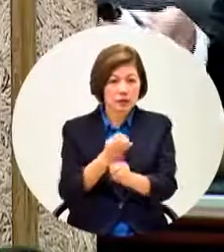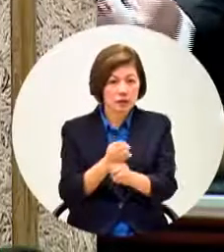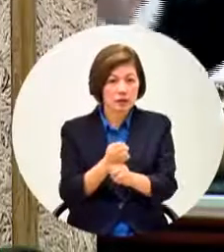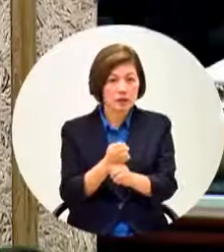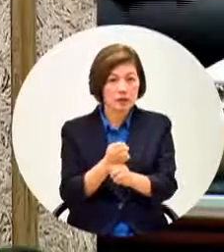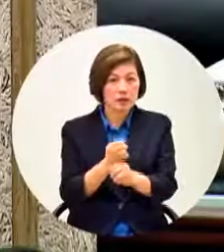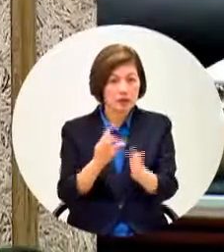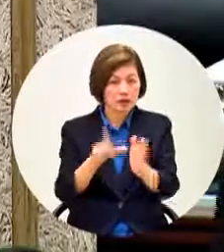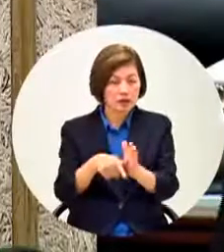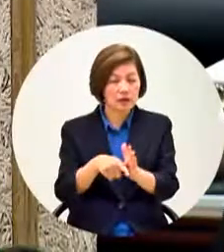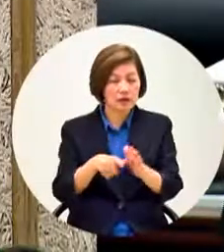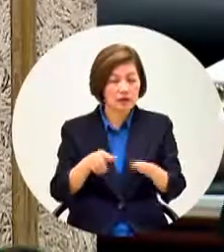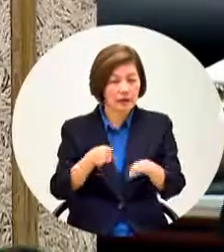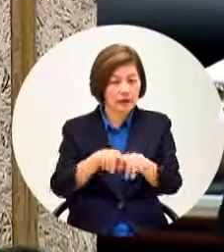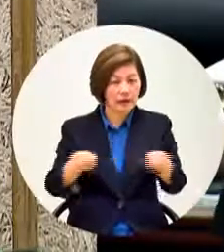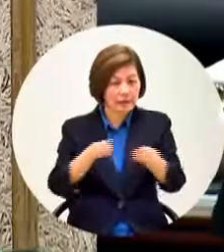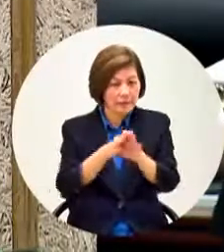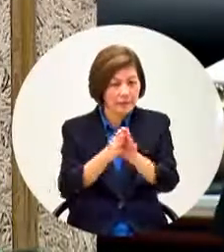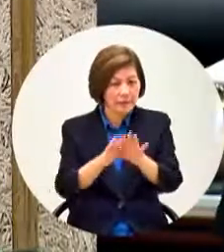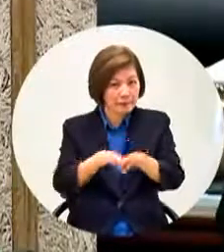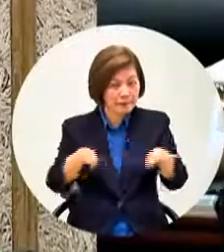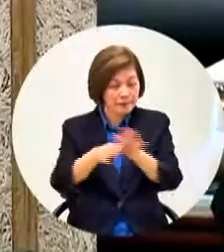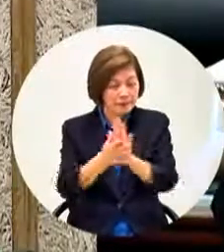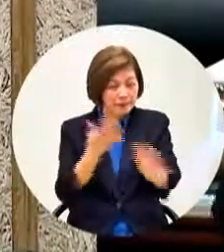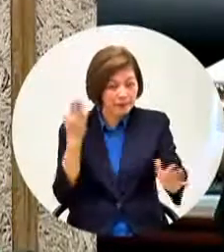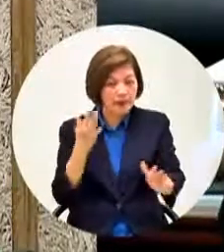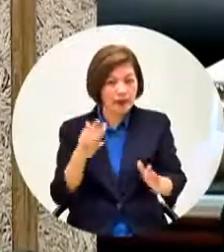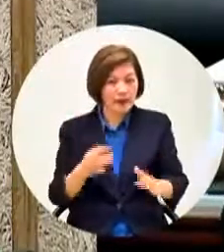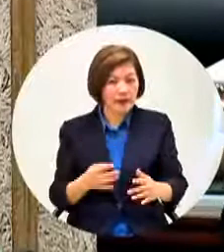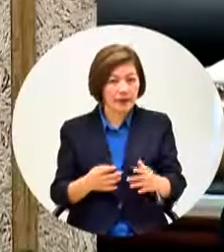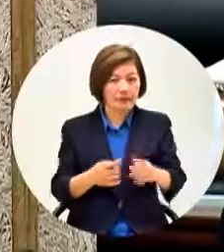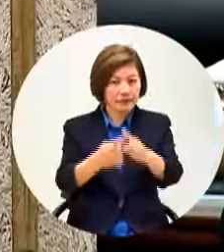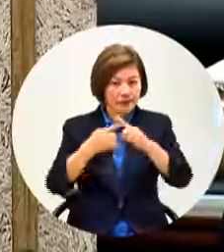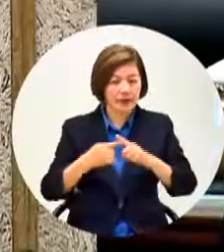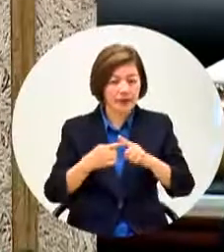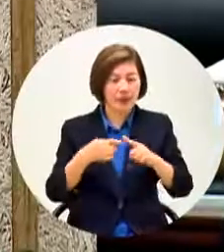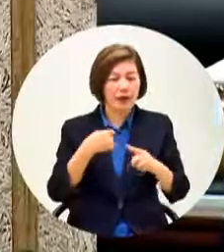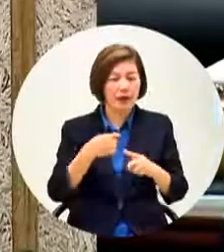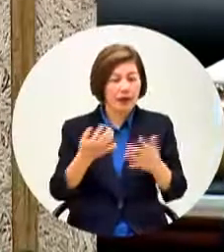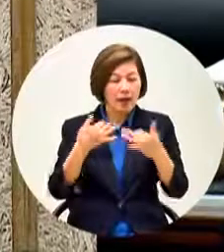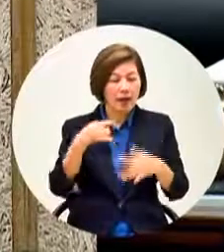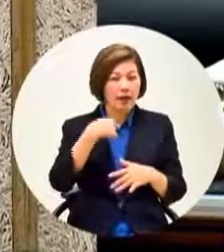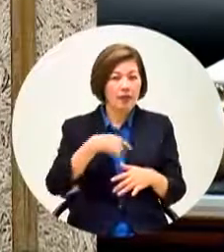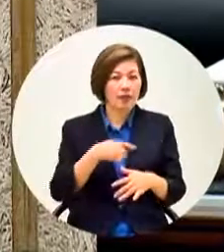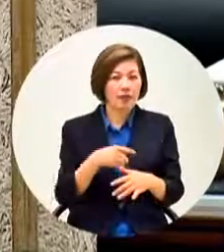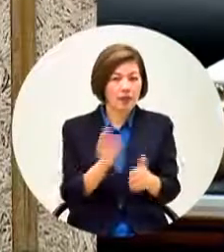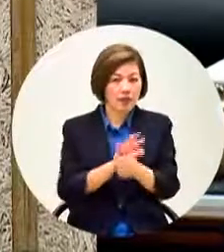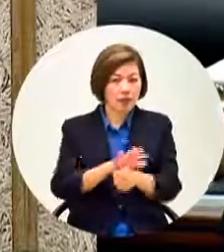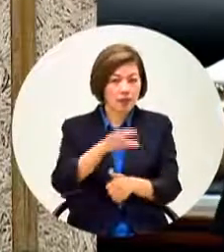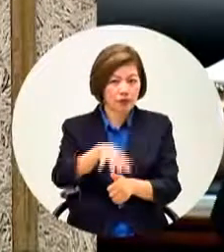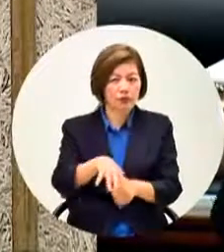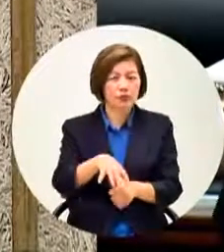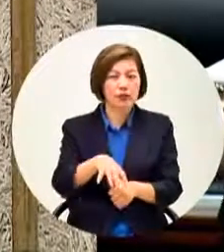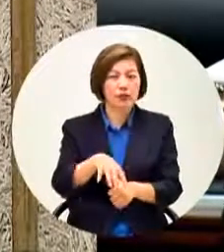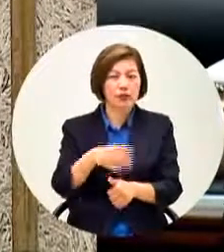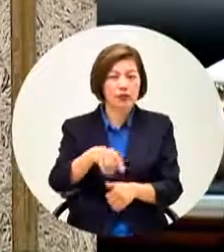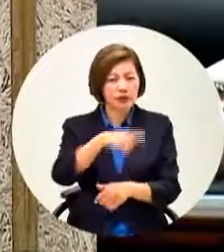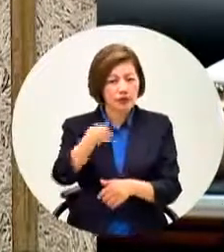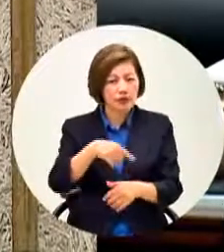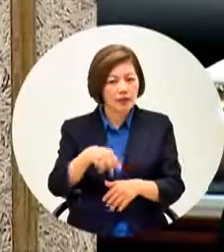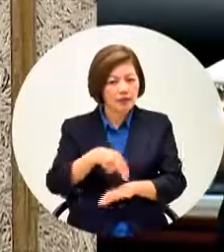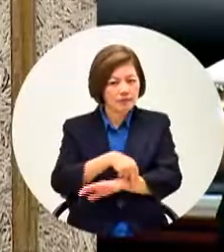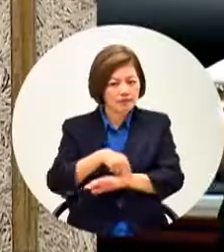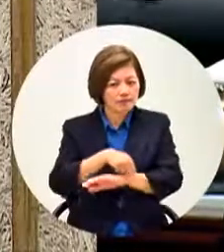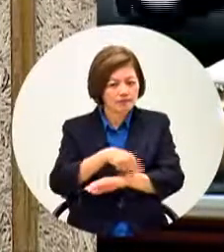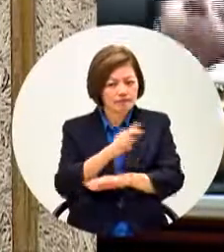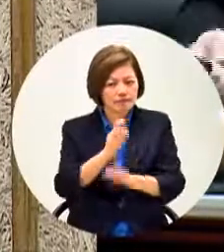阮服务处，还是来，哦来我坦白讲，即个特工庙遮，吼、嗯、啊，大家会诊一下，啊看，互民众建议